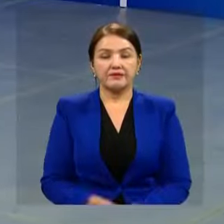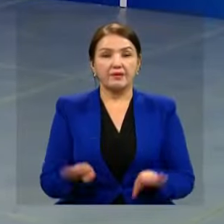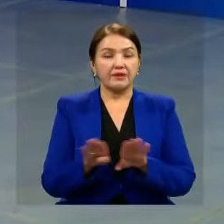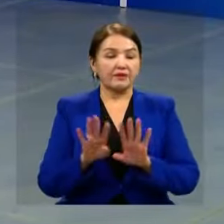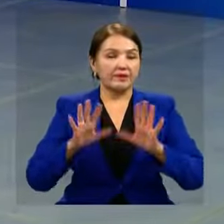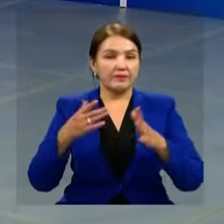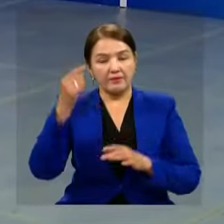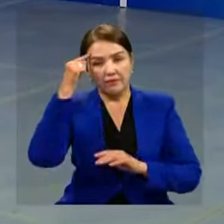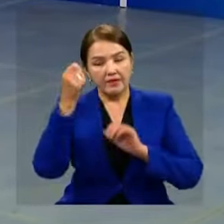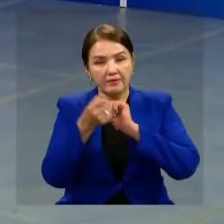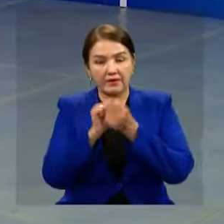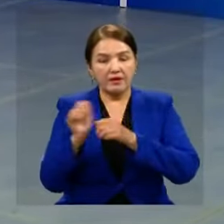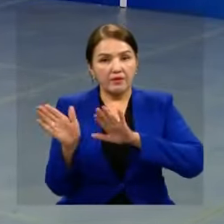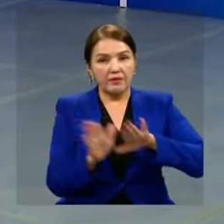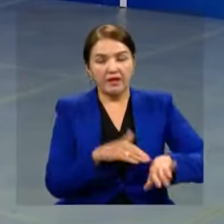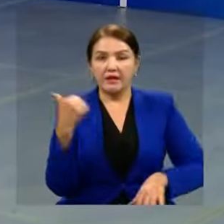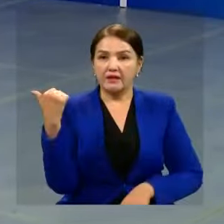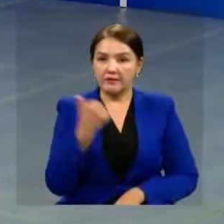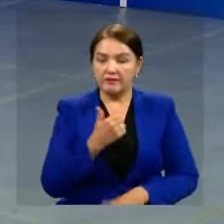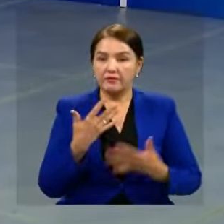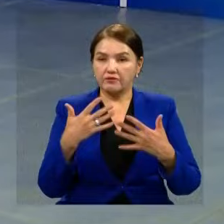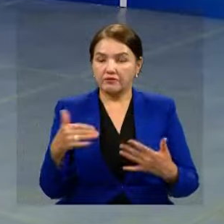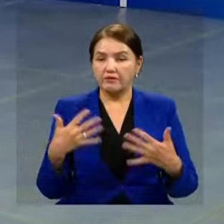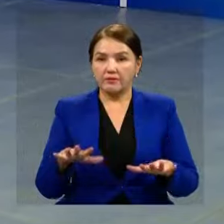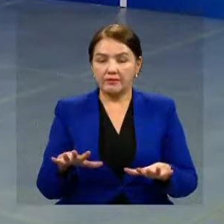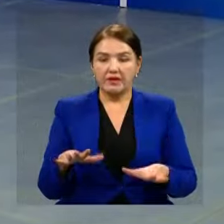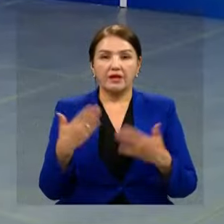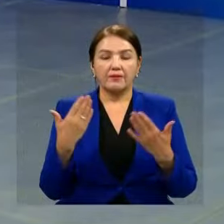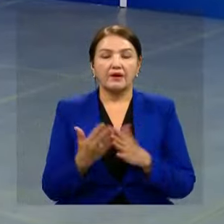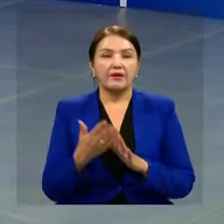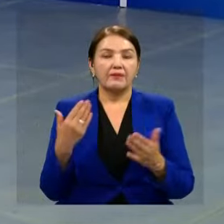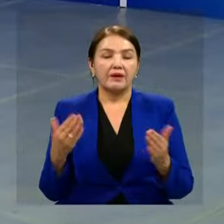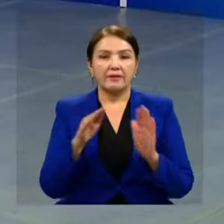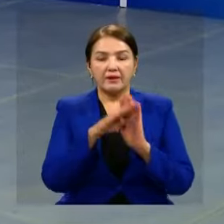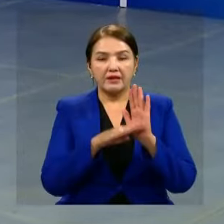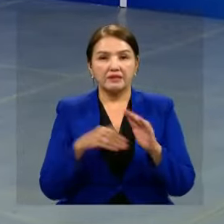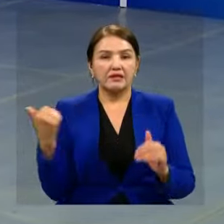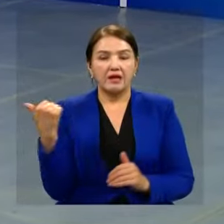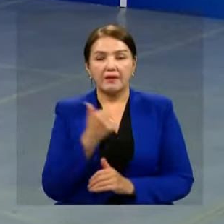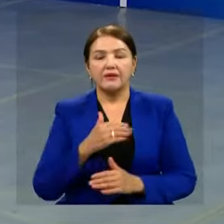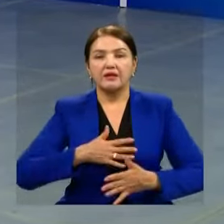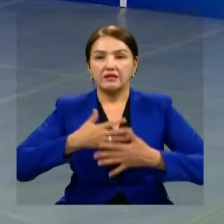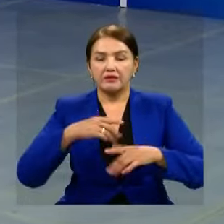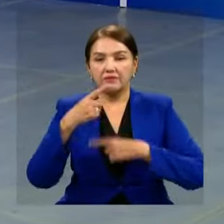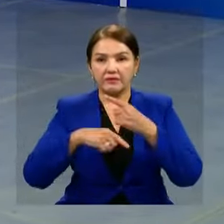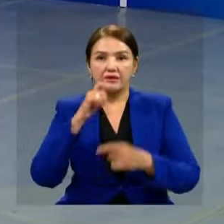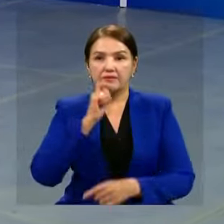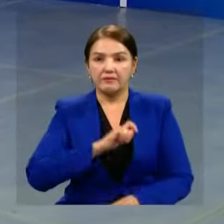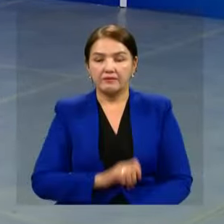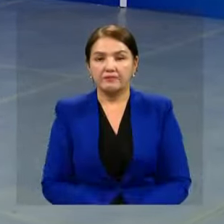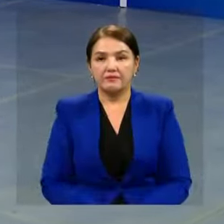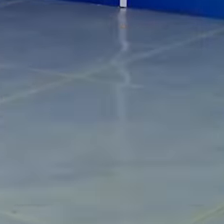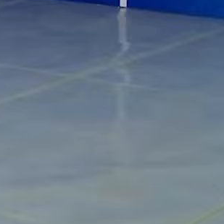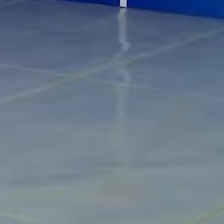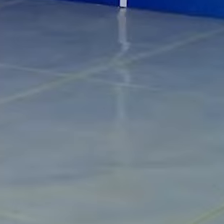Такими событиями запомнилась уходящая неделя. На этом у нас все. Очередной выпуск программы «Аптат НСС» смотрите в следующее воскресенье.